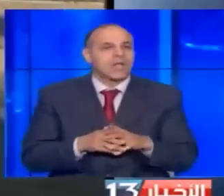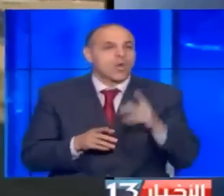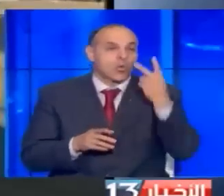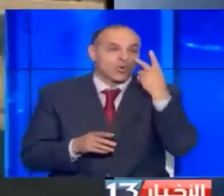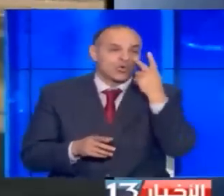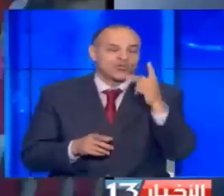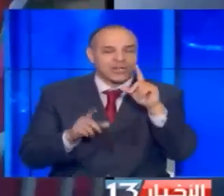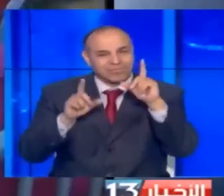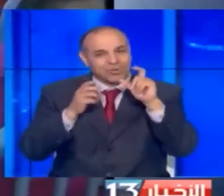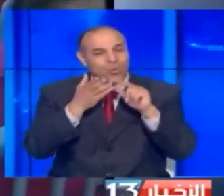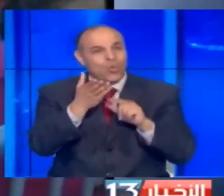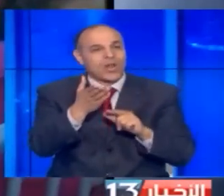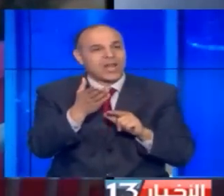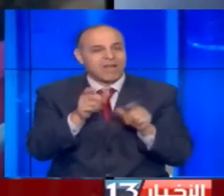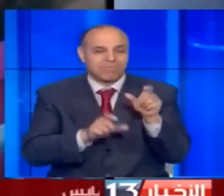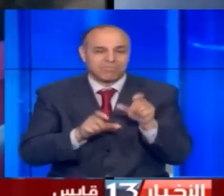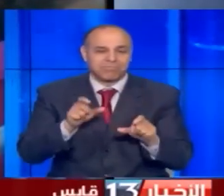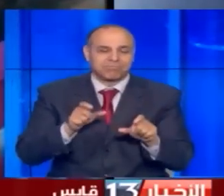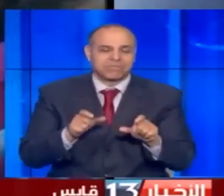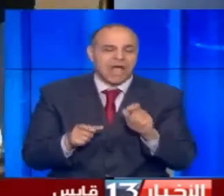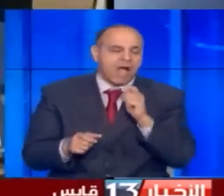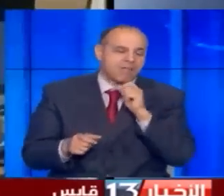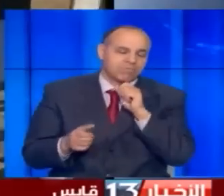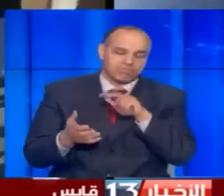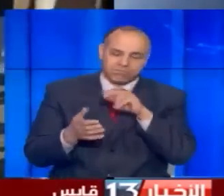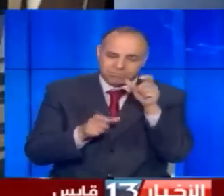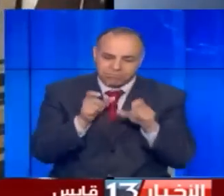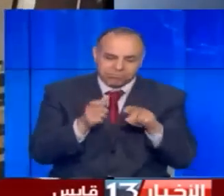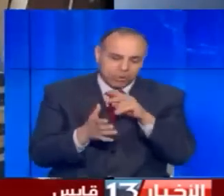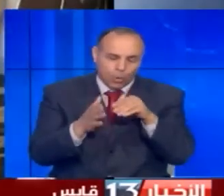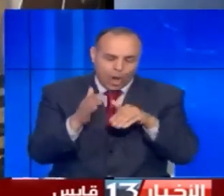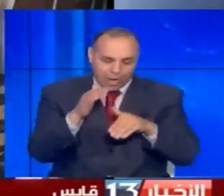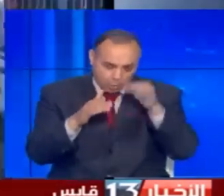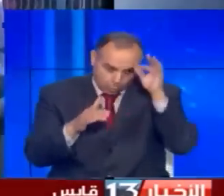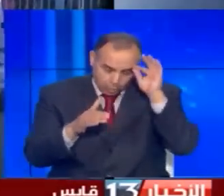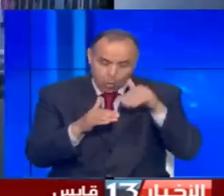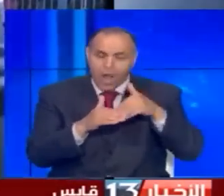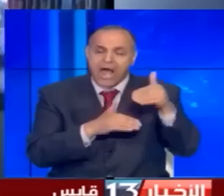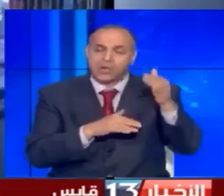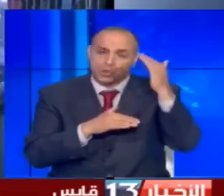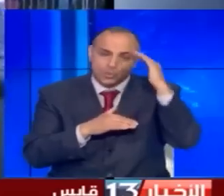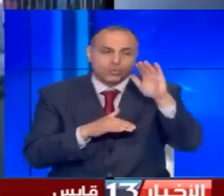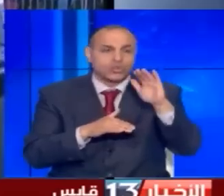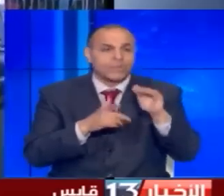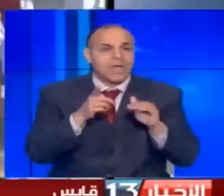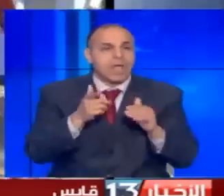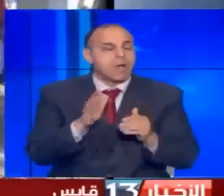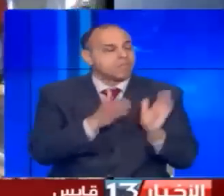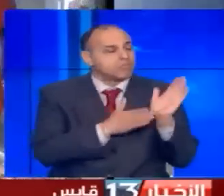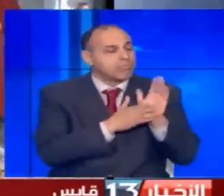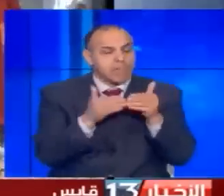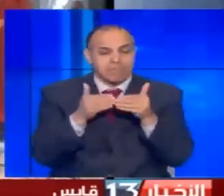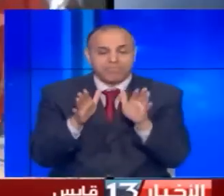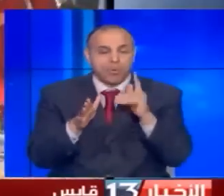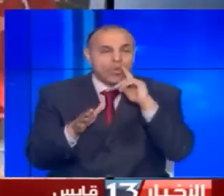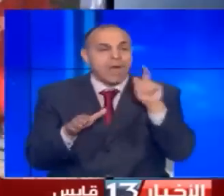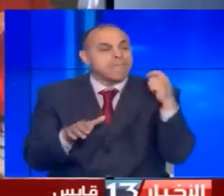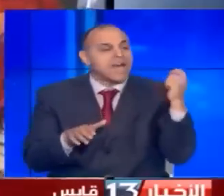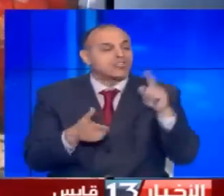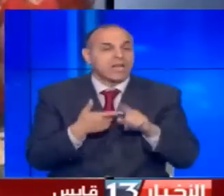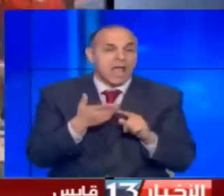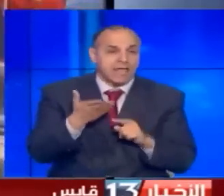فرجوية لمجموعة من فرق الفنون الشعبية من داخل البلاد وخارجها ميزت العرض الافتتاحي لهذا